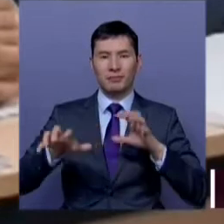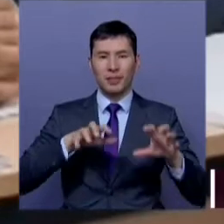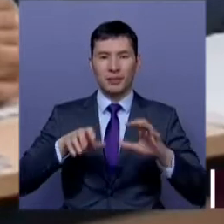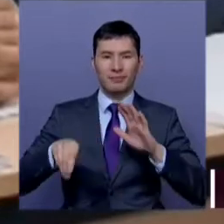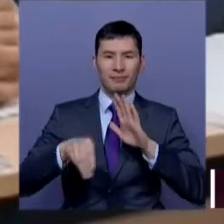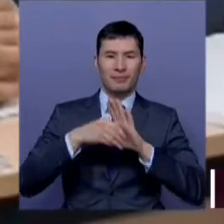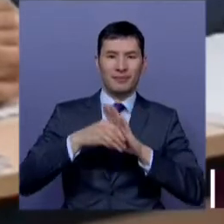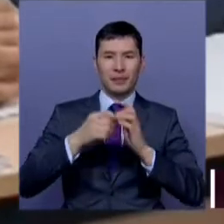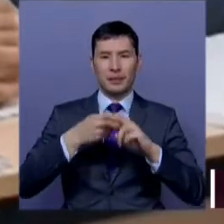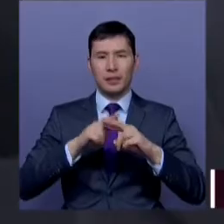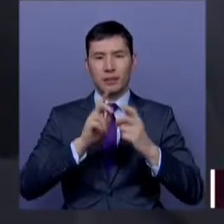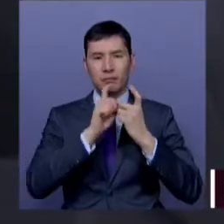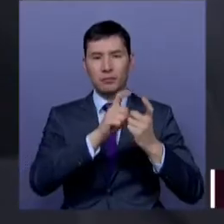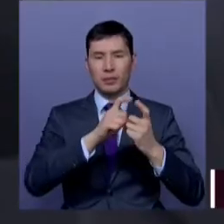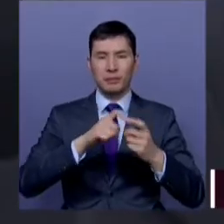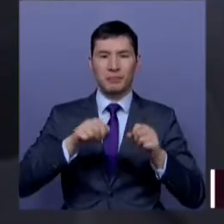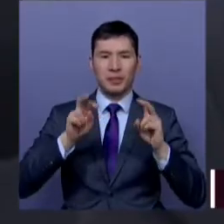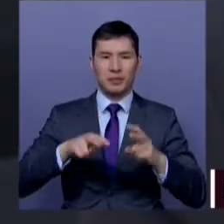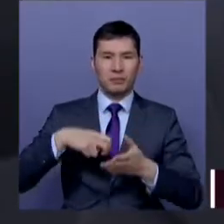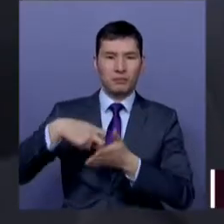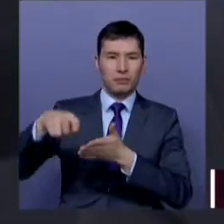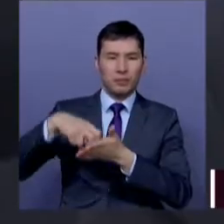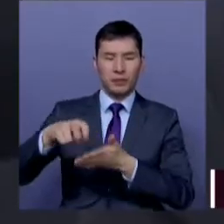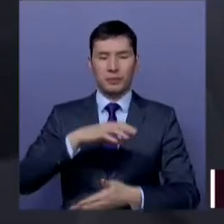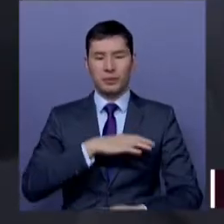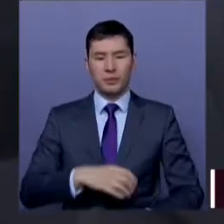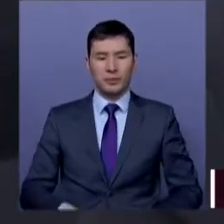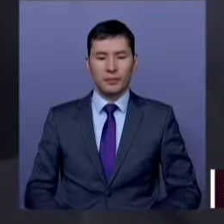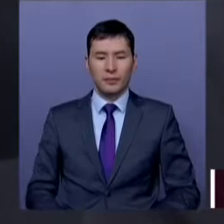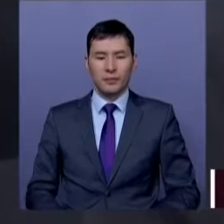іс-қимыл агенттігіне тиісті хаттар жіберілген.